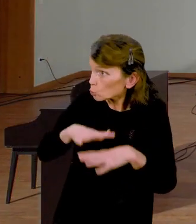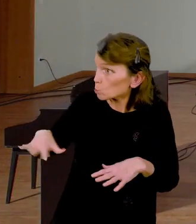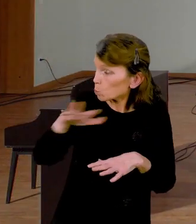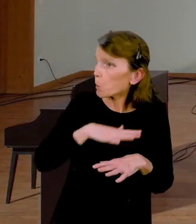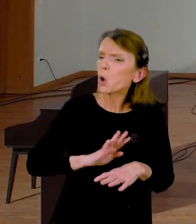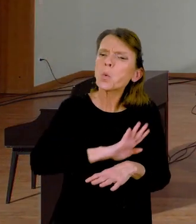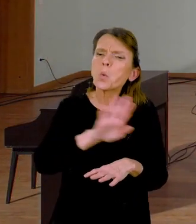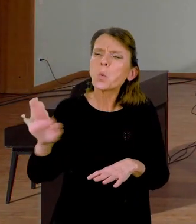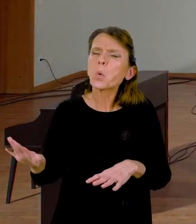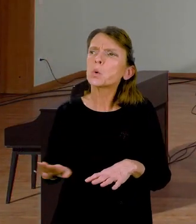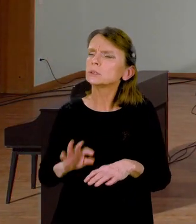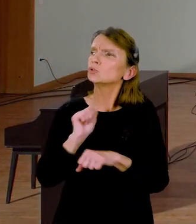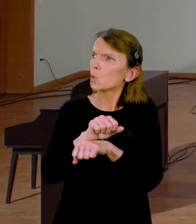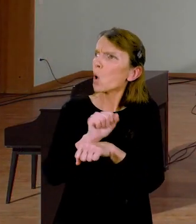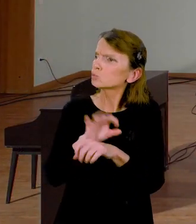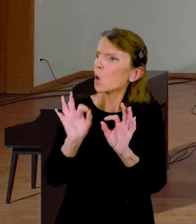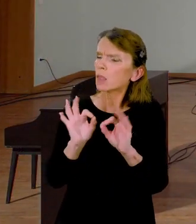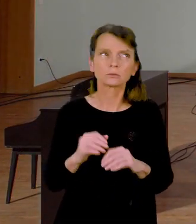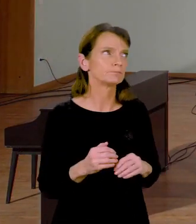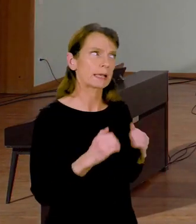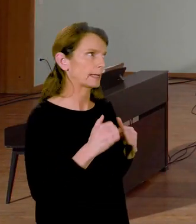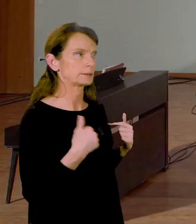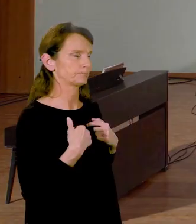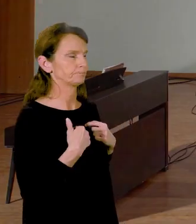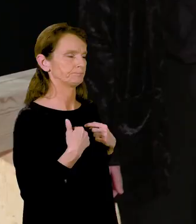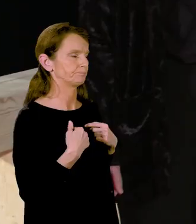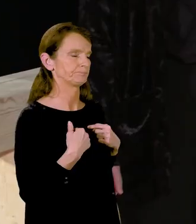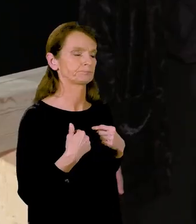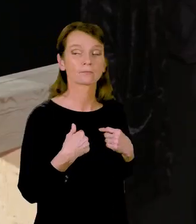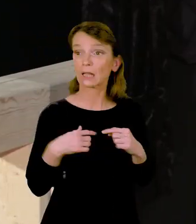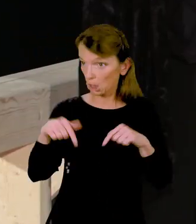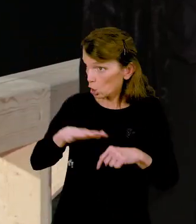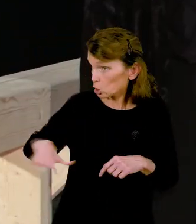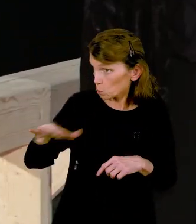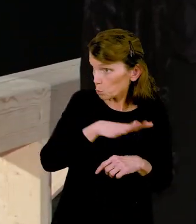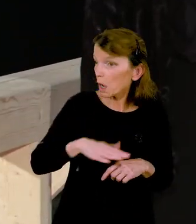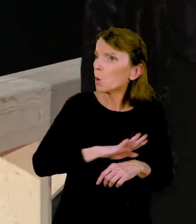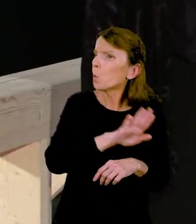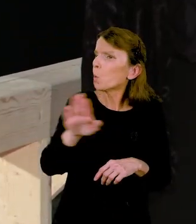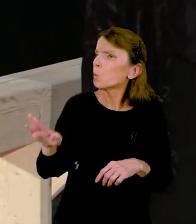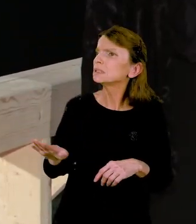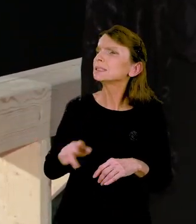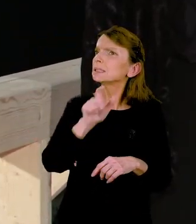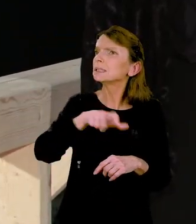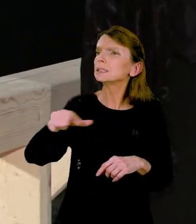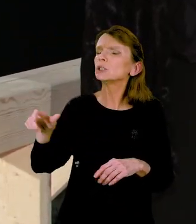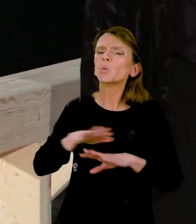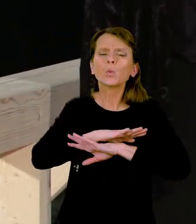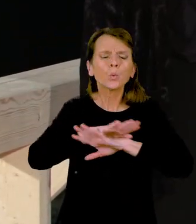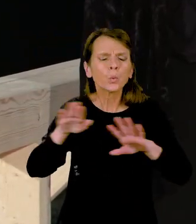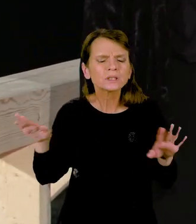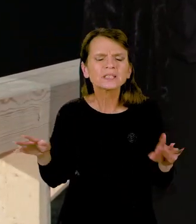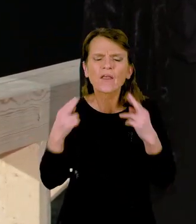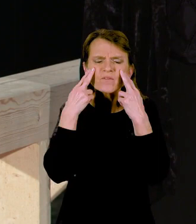Tukaj so vsi tolerantni. Razen mene. Tukaj vsi